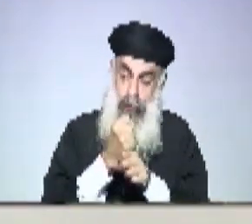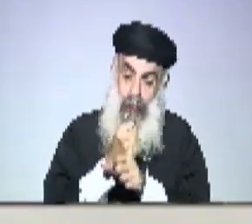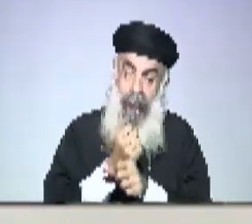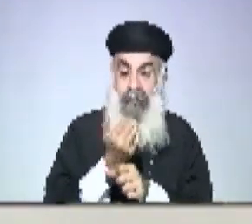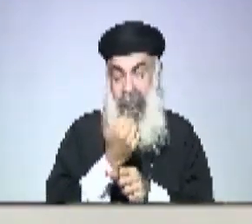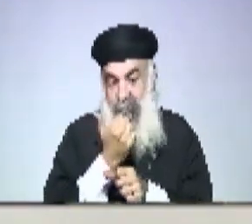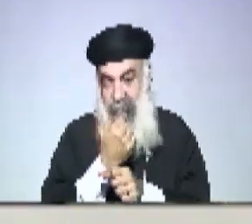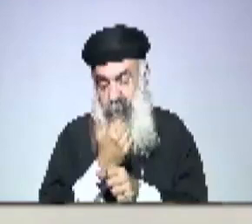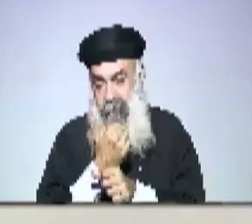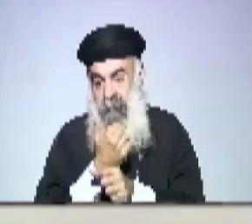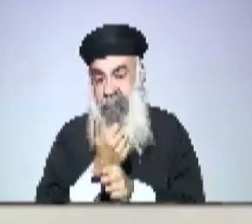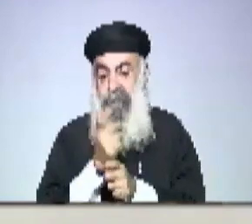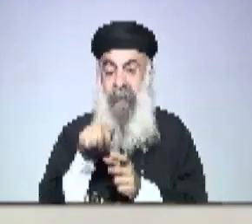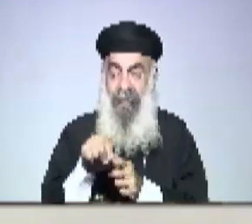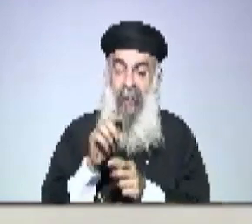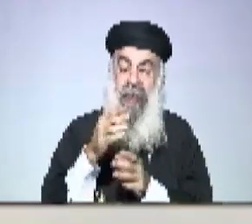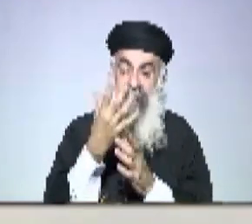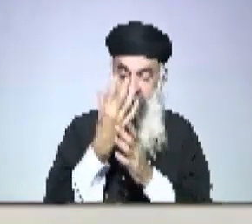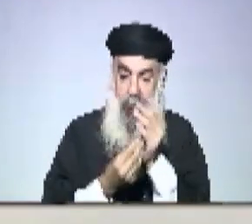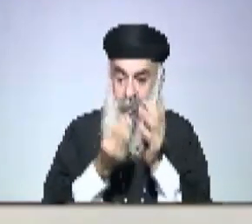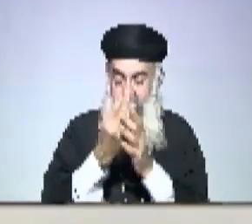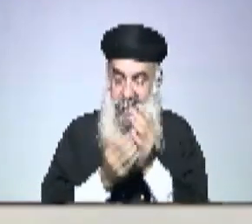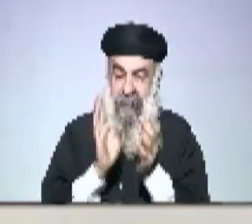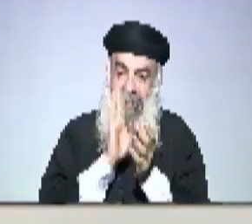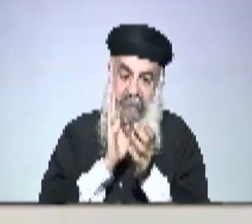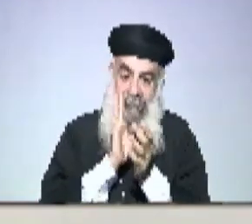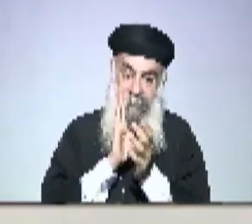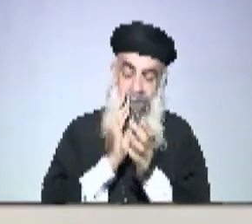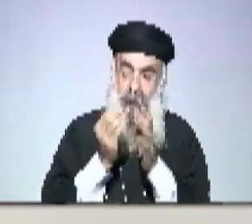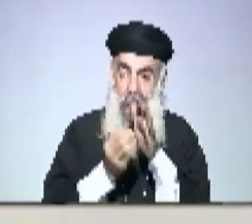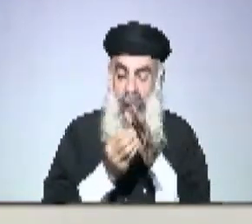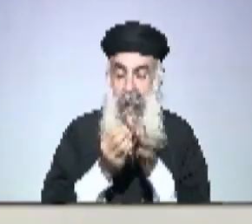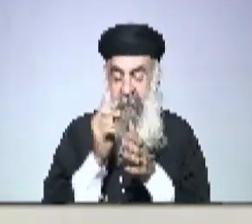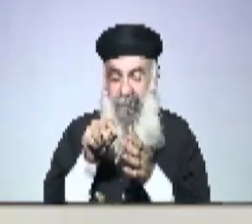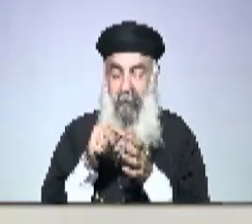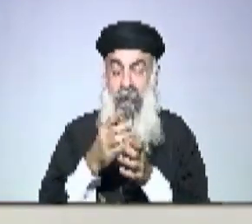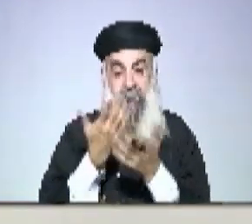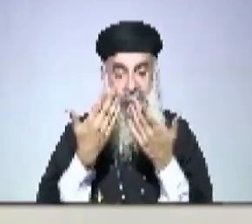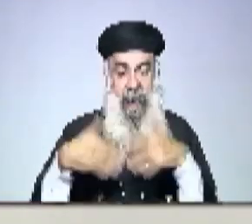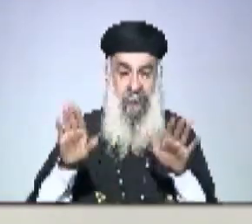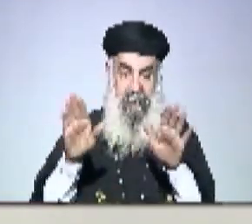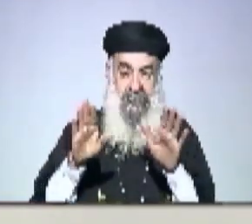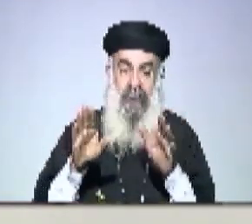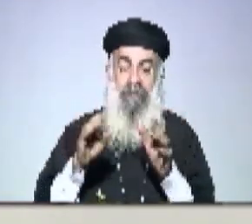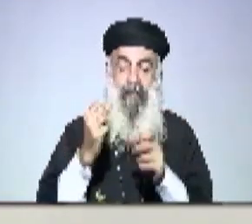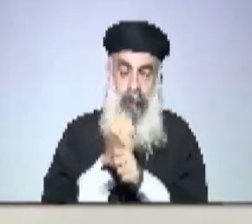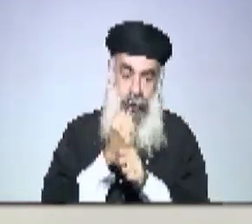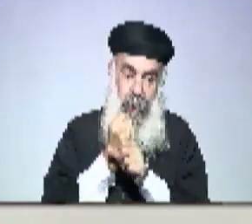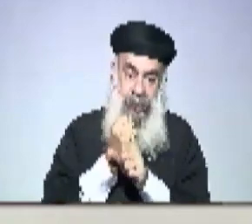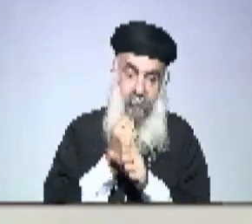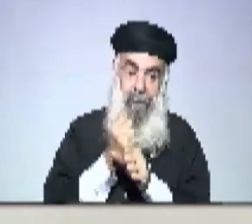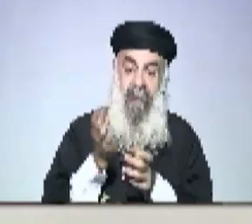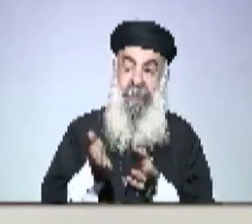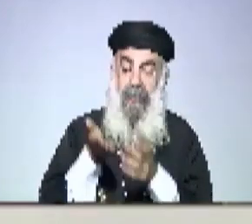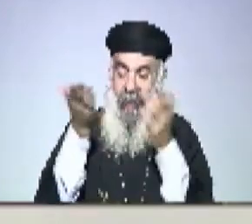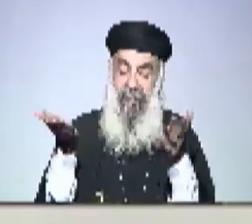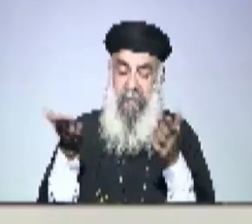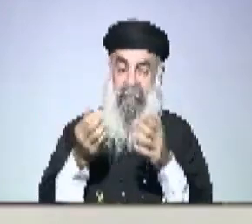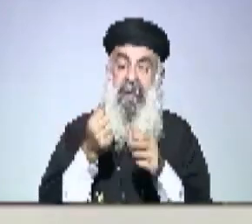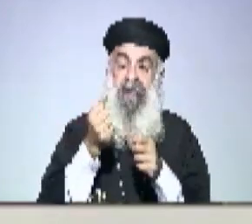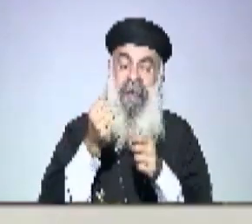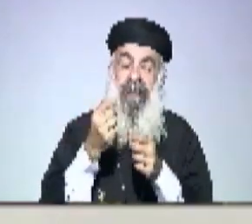بتشتغلش هل عندها اولاد في مراحل التعليم ولا تخرجوا وبيشتغلوا ولا تخرجوا لسه ما